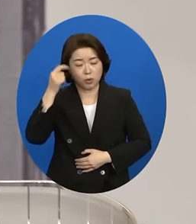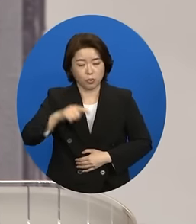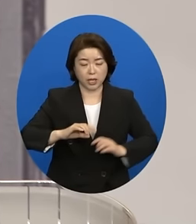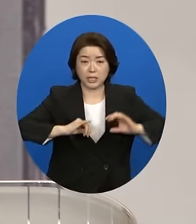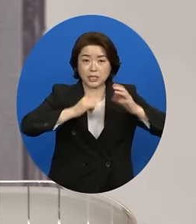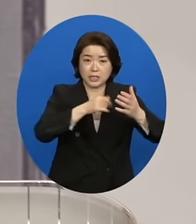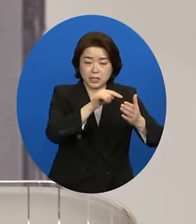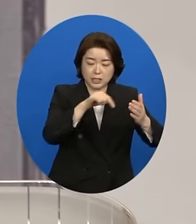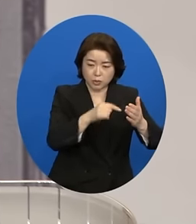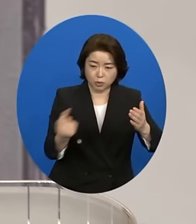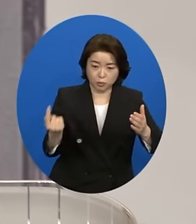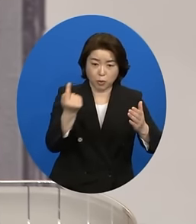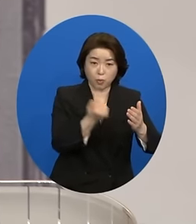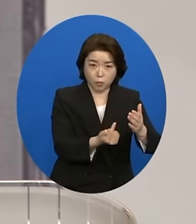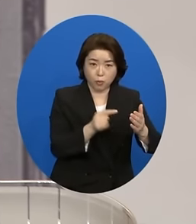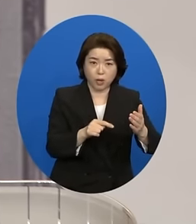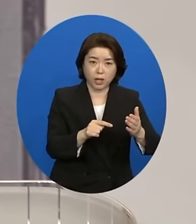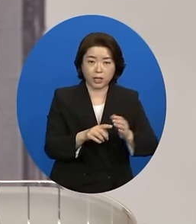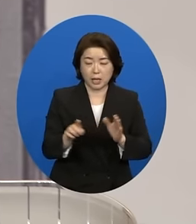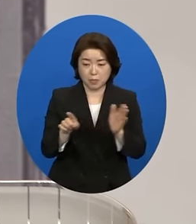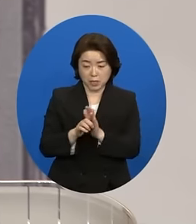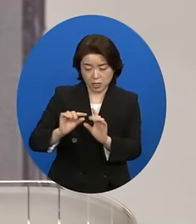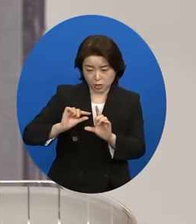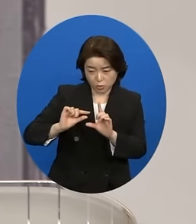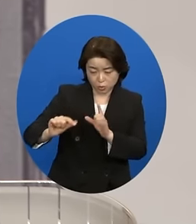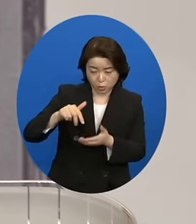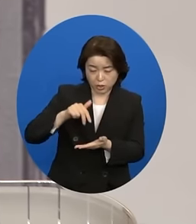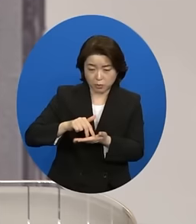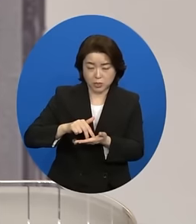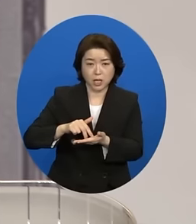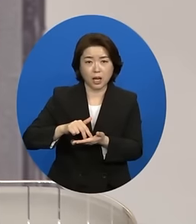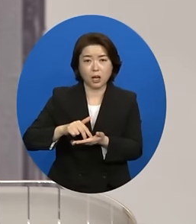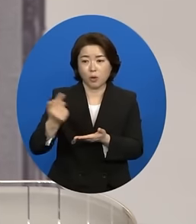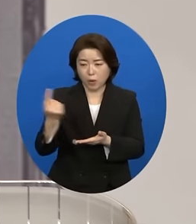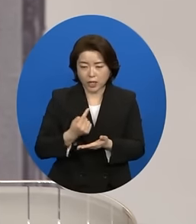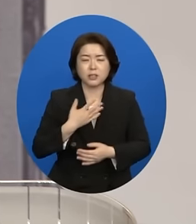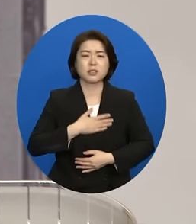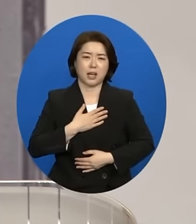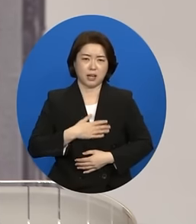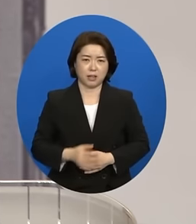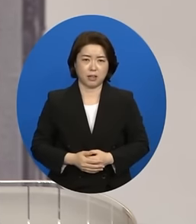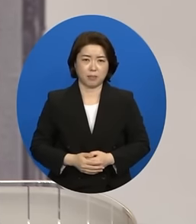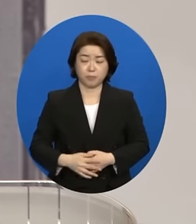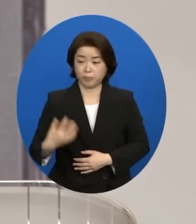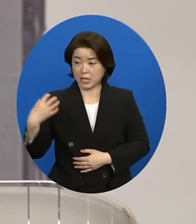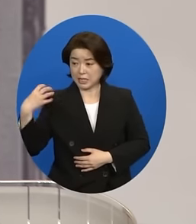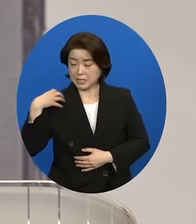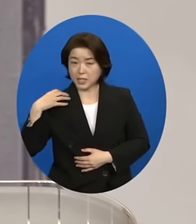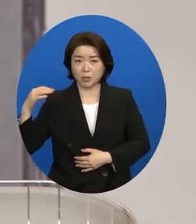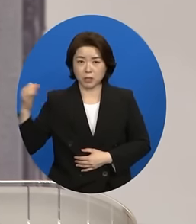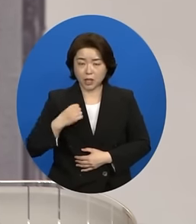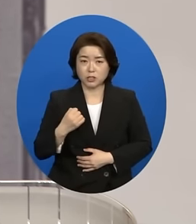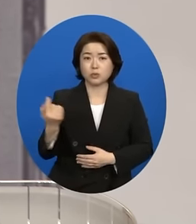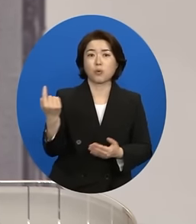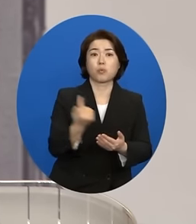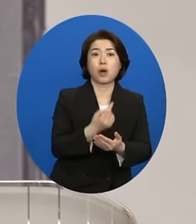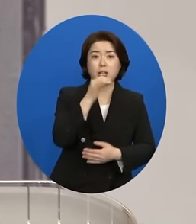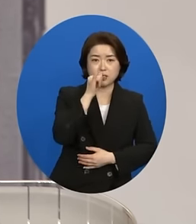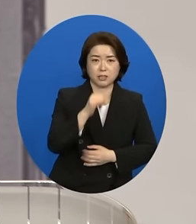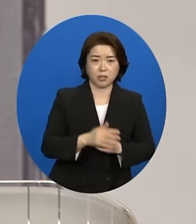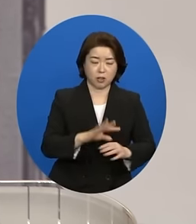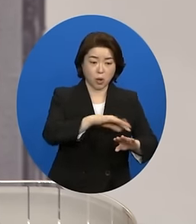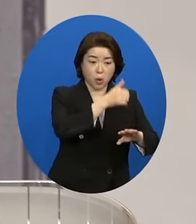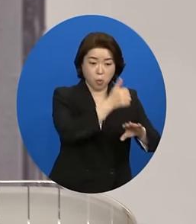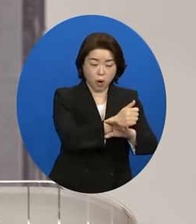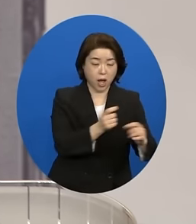세속도시 한복판에 믿는 소수로 와 있는지를 알고 있었어요. 그는 사명자로 여기 와 있는 거예요. 뭐죠? 왕의